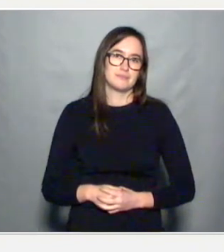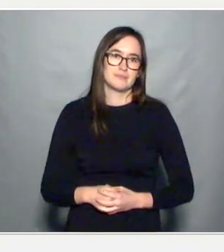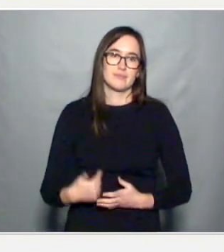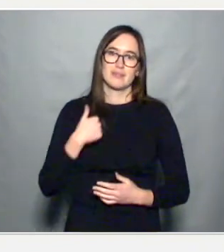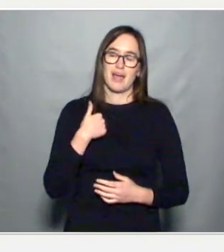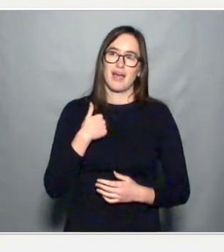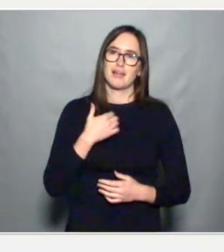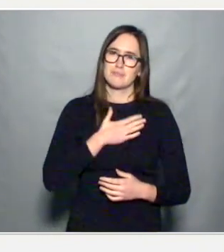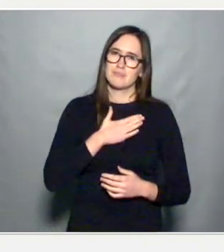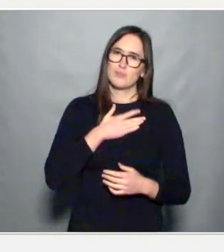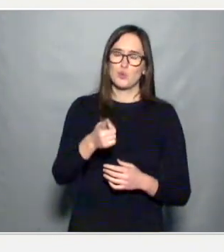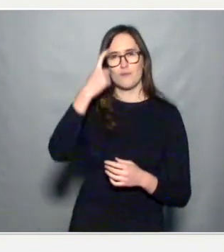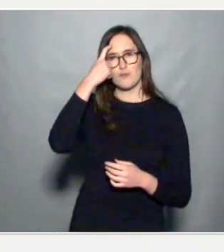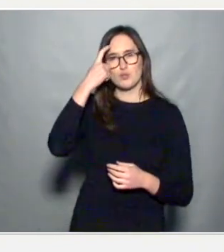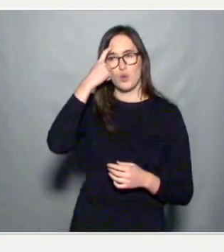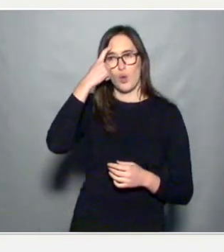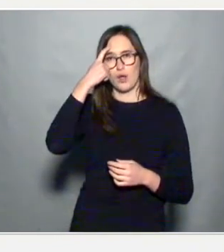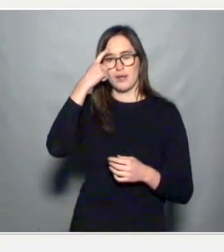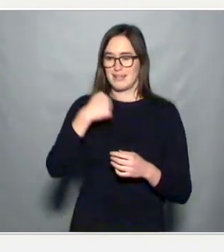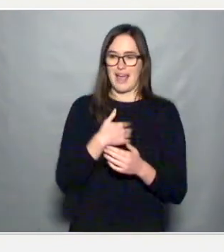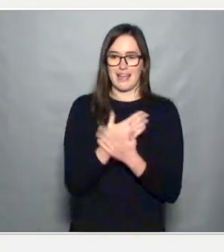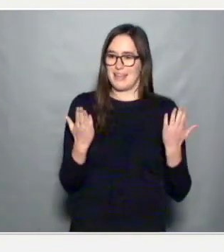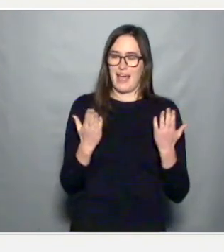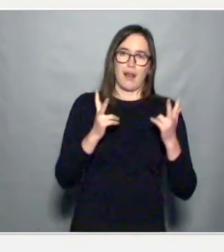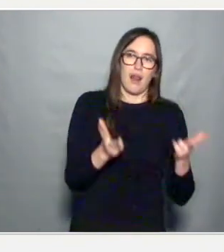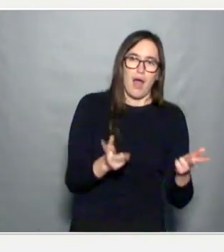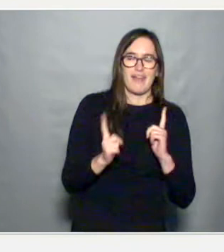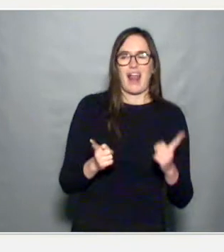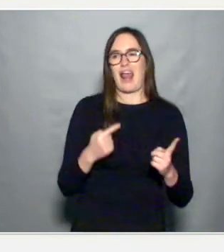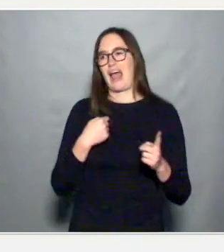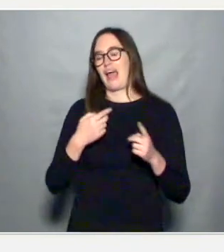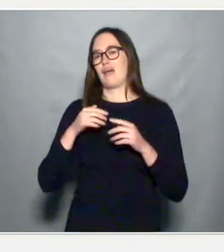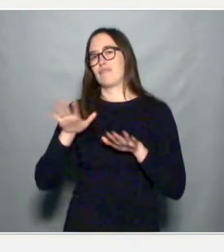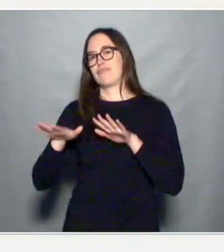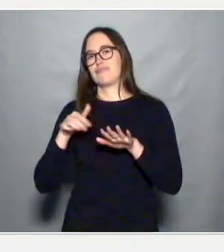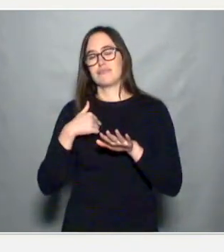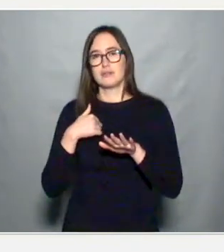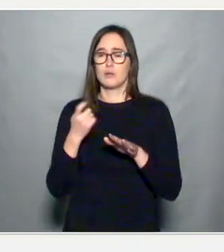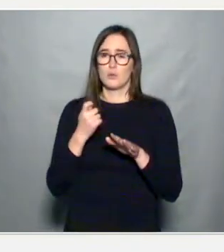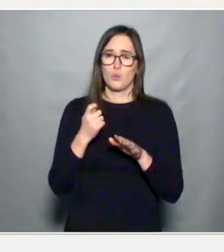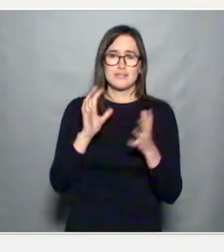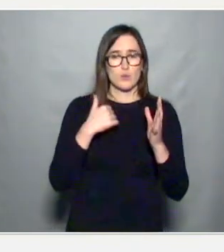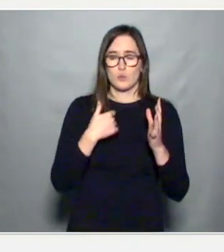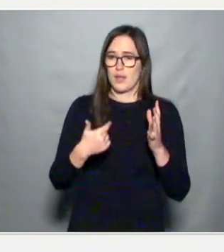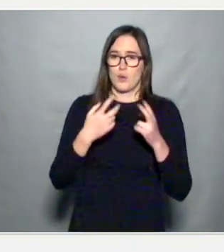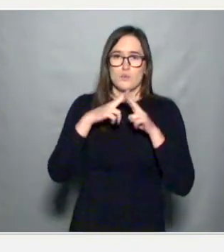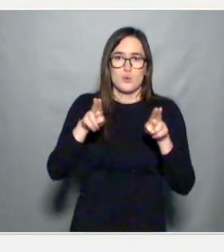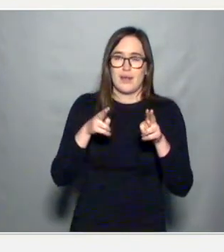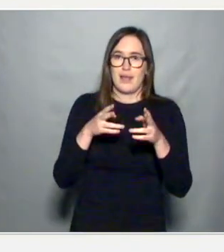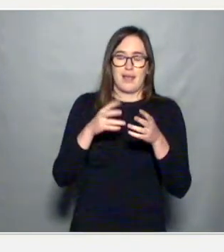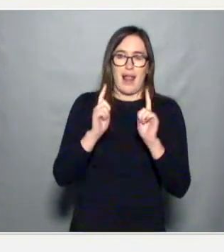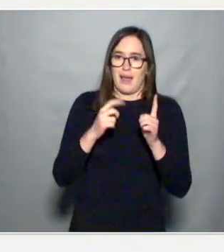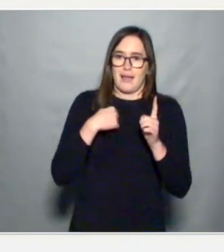Jag skulle vilja få dig att förstå att det inte är av illvilja eller lathet som jag inte klarar av vissa situationer eller kan hantera olika